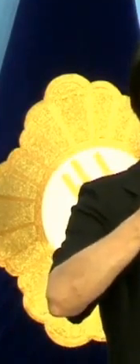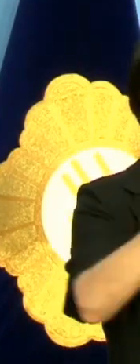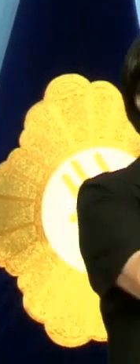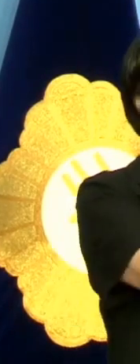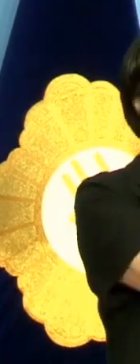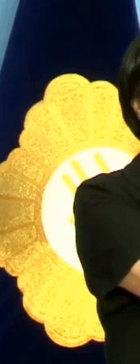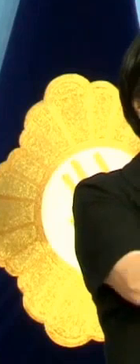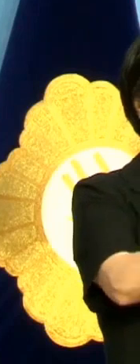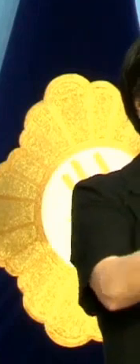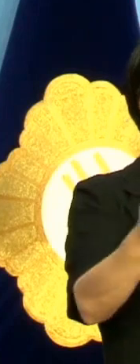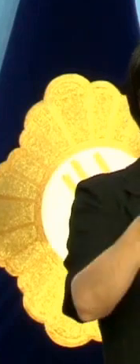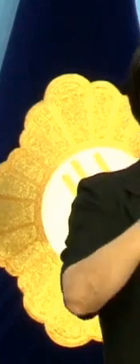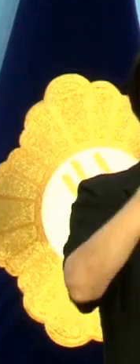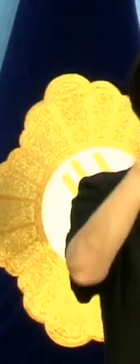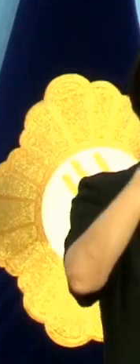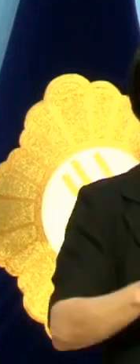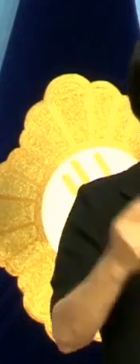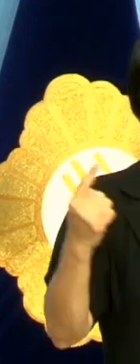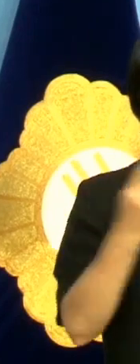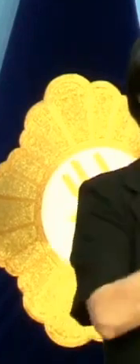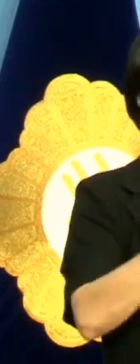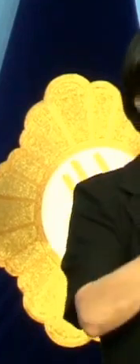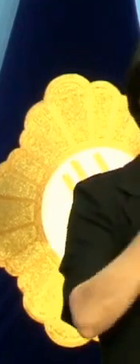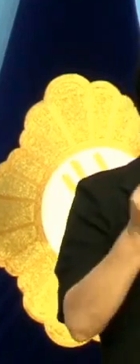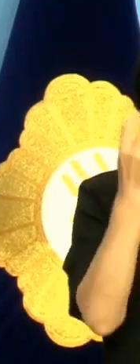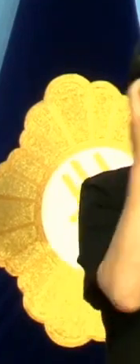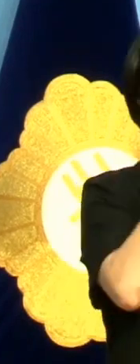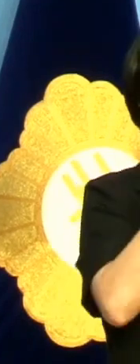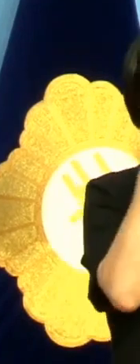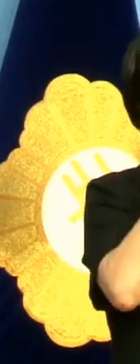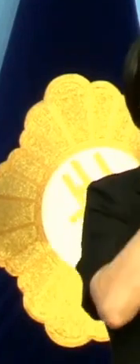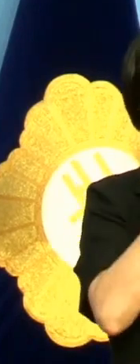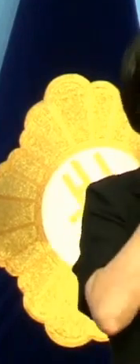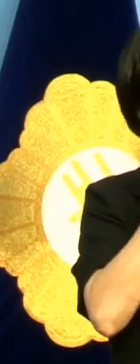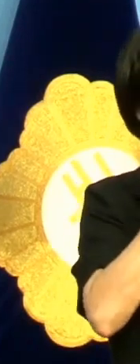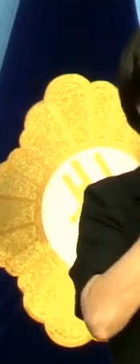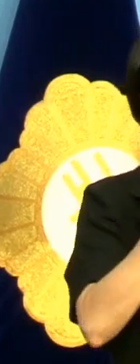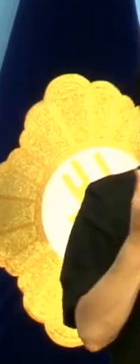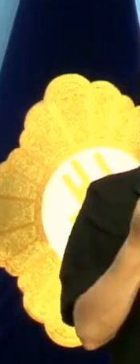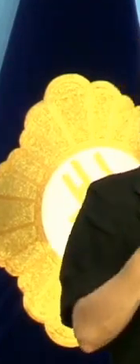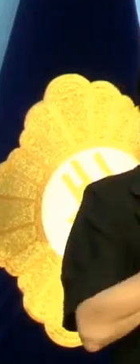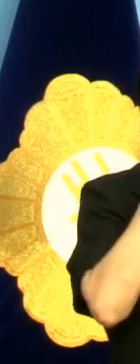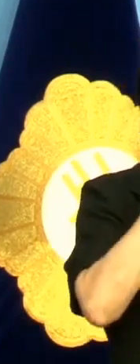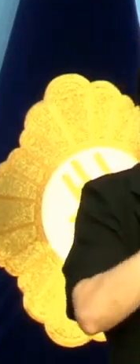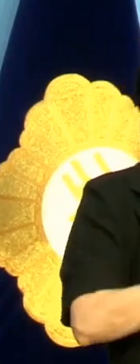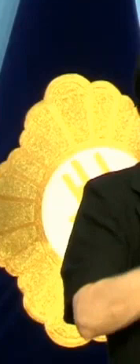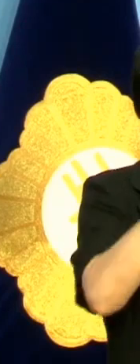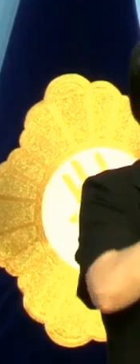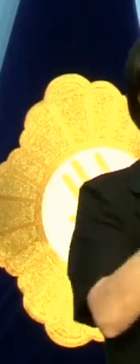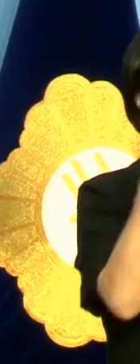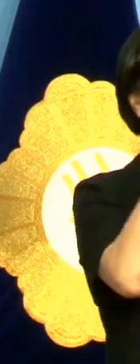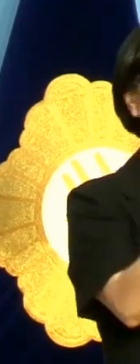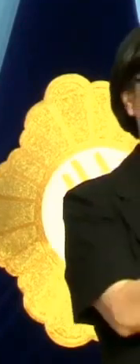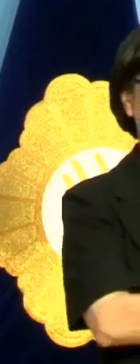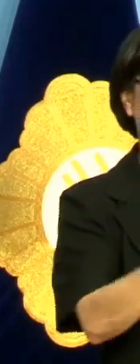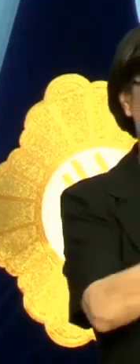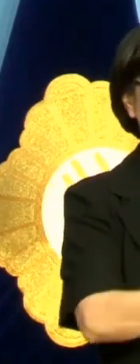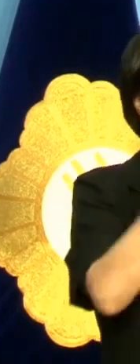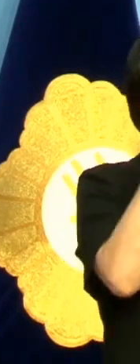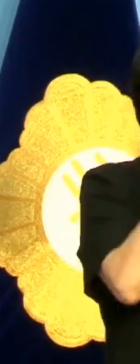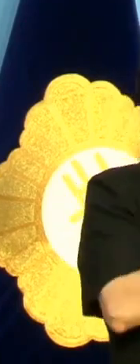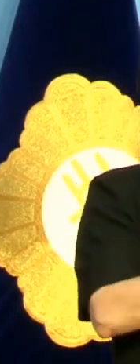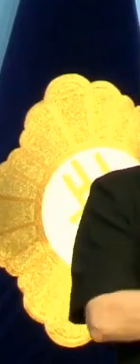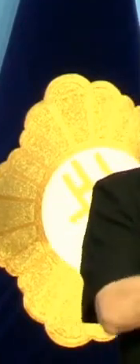변동에 대해서 전수 조사를 하자 사실 이게 그렇게 어려운 일이 아닙니다 선관위 위해서는 자료를 다 님이 가지고 있고